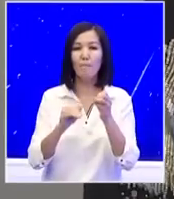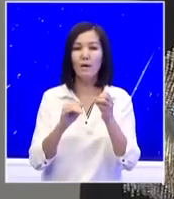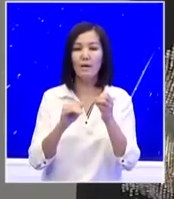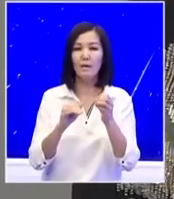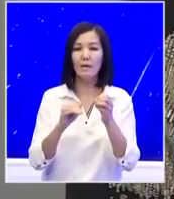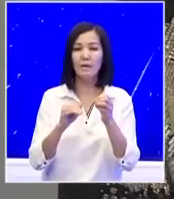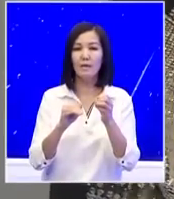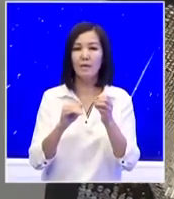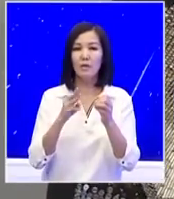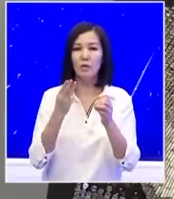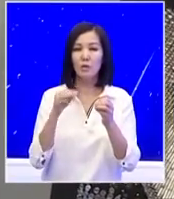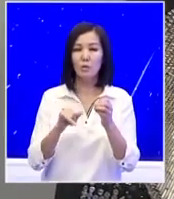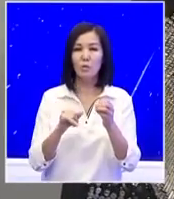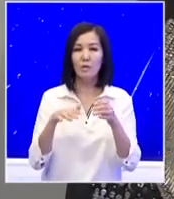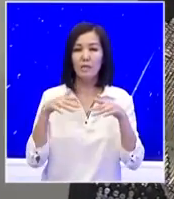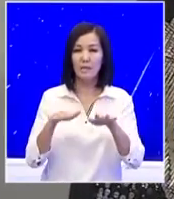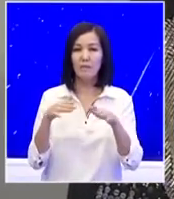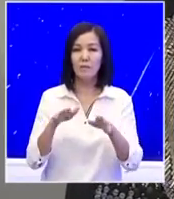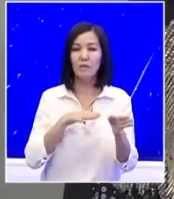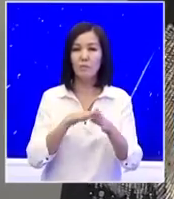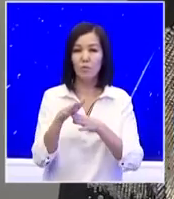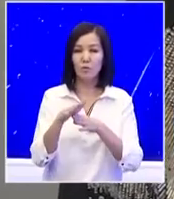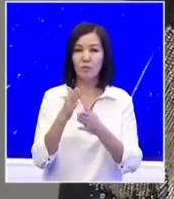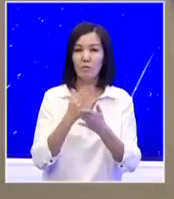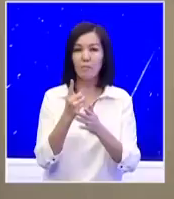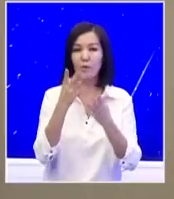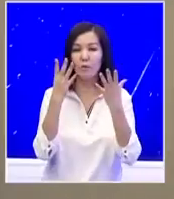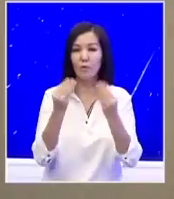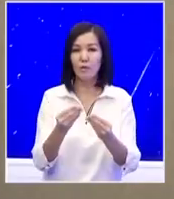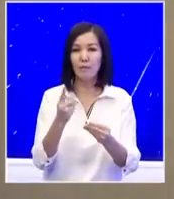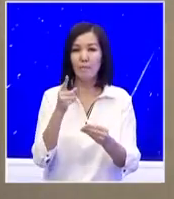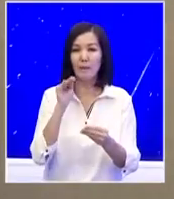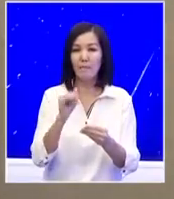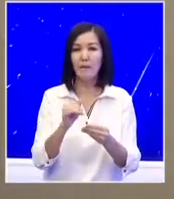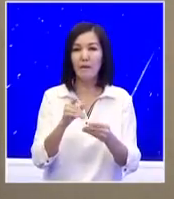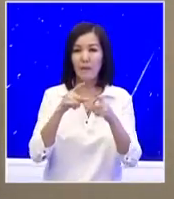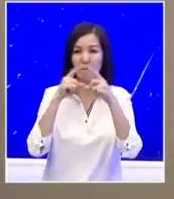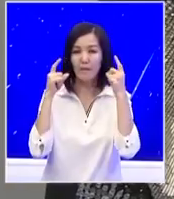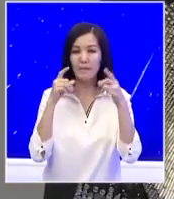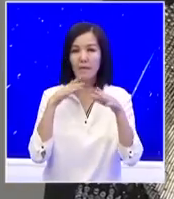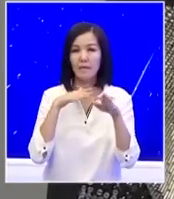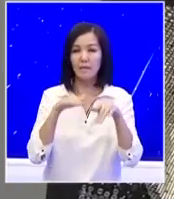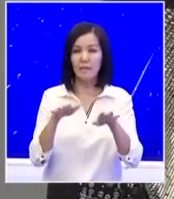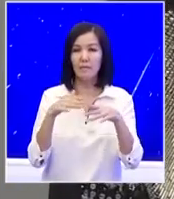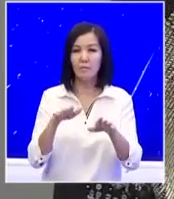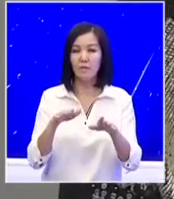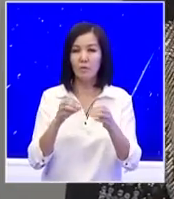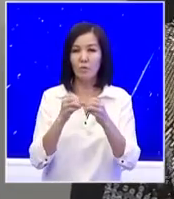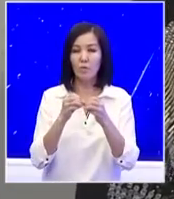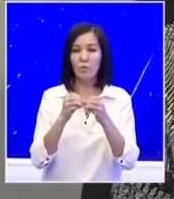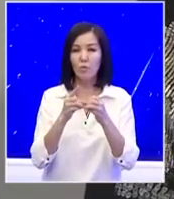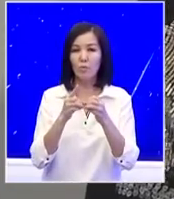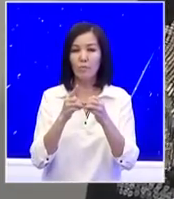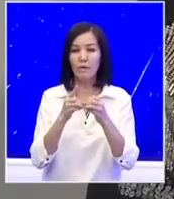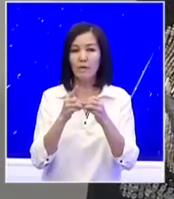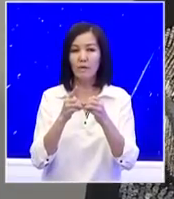қазір соны тігіп жатырмыз, орындап жатырмыз. Күніне 1.000 маска шарсақ, 10-11